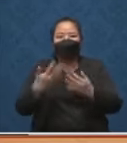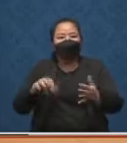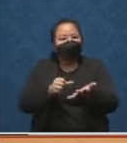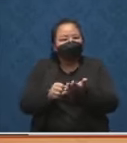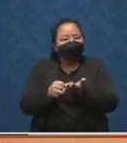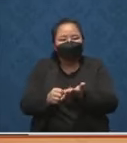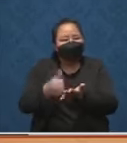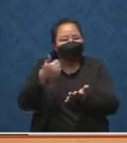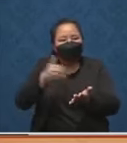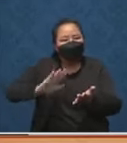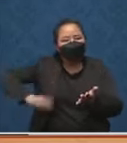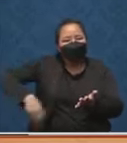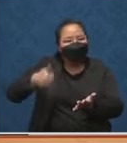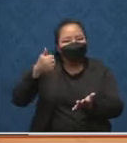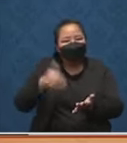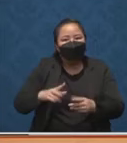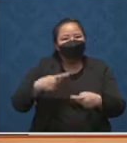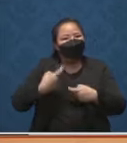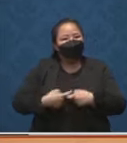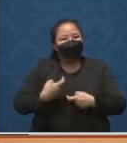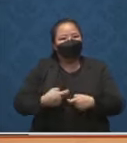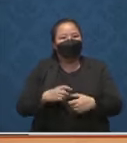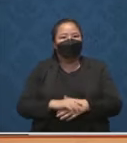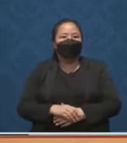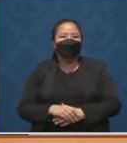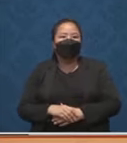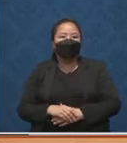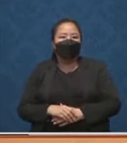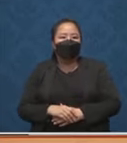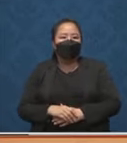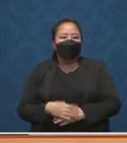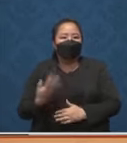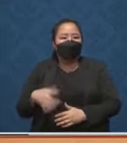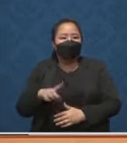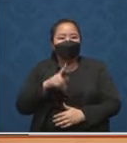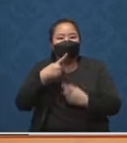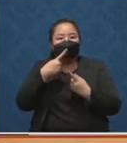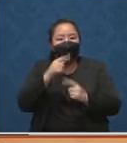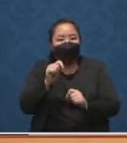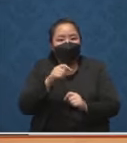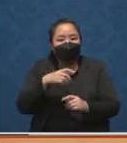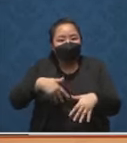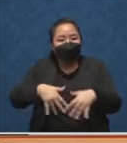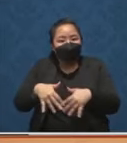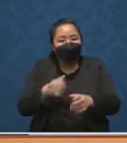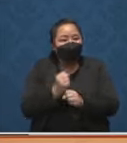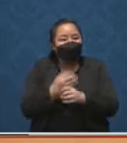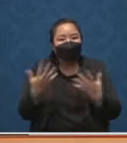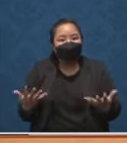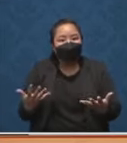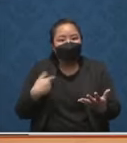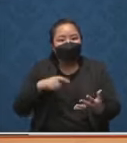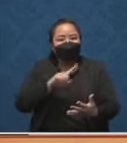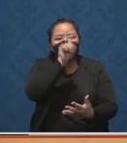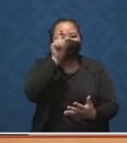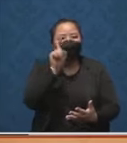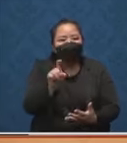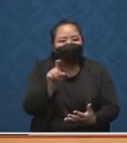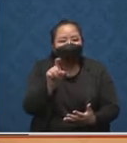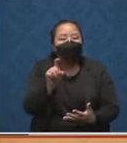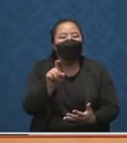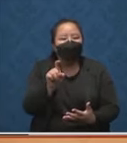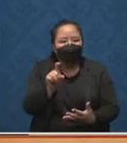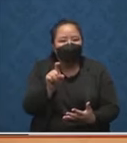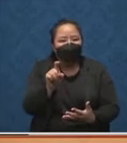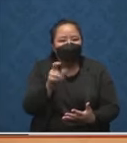ก้ไขอะไรทีหลังเนี่ยมันทำได้ยากมากและท่านจะตอบกับประชาชนอย่างไรเมื่อพวกเขาตั้งคำถามว่า